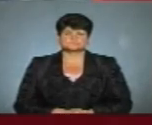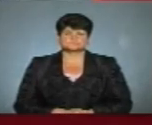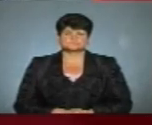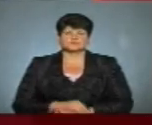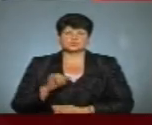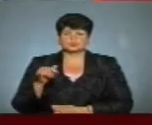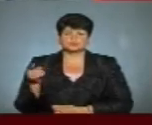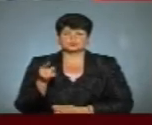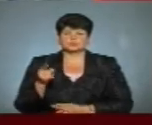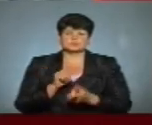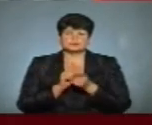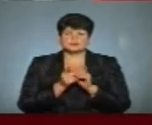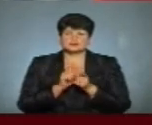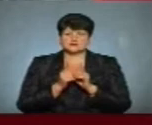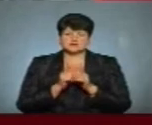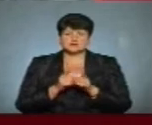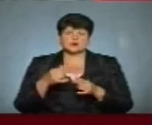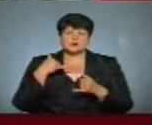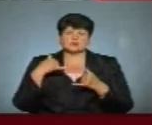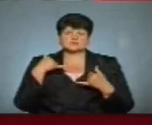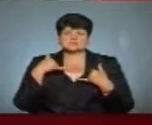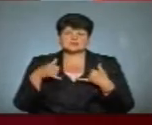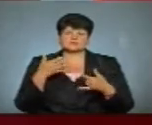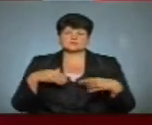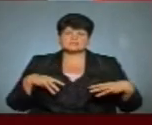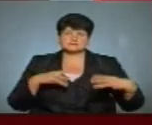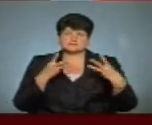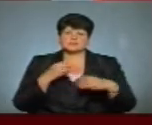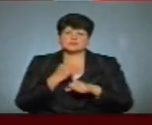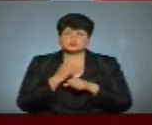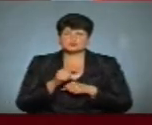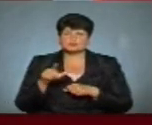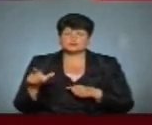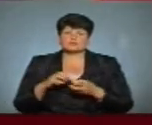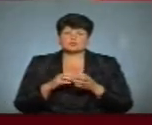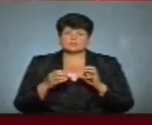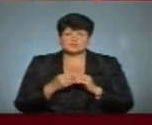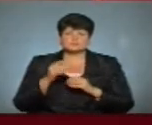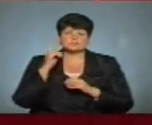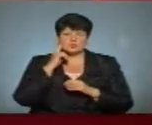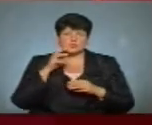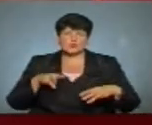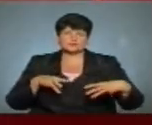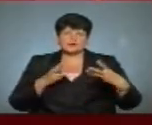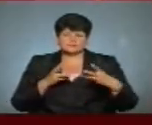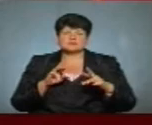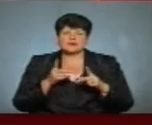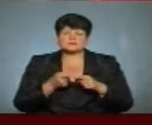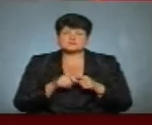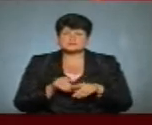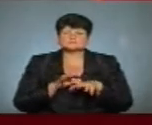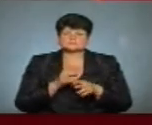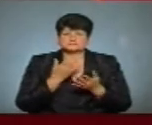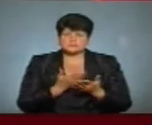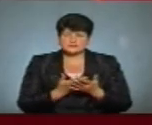У Тернополі сурдоперекладачі контактного центру працюють з людьми, у яких вади слуху, онлайн. Як це відбувається?